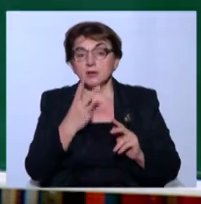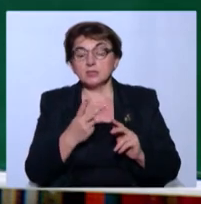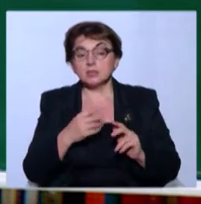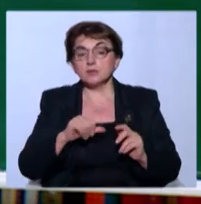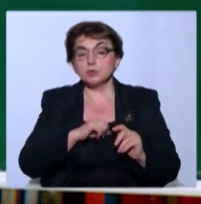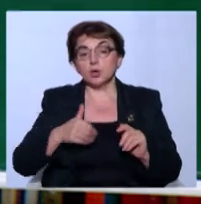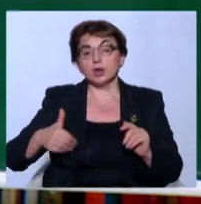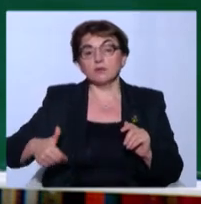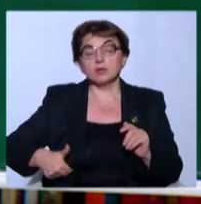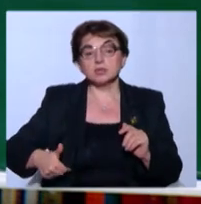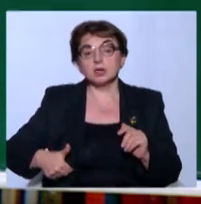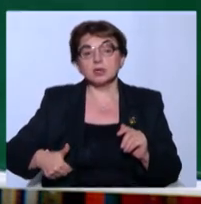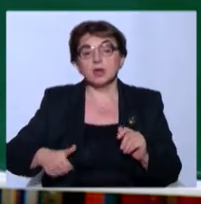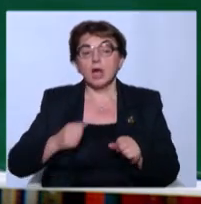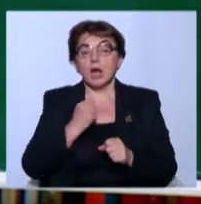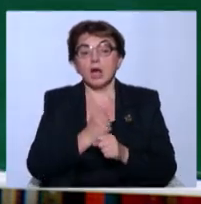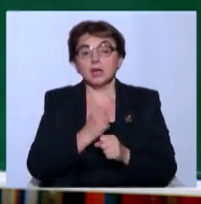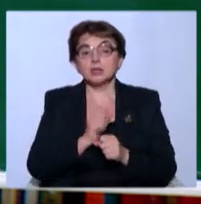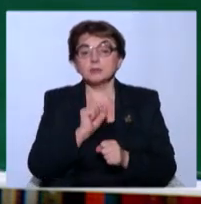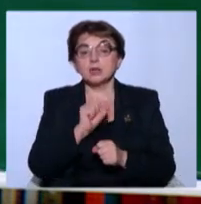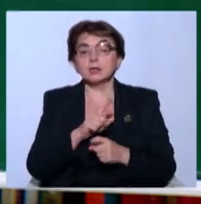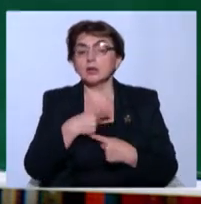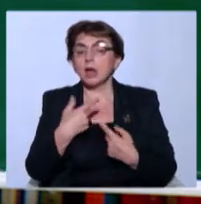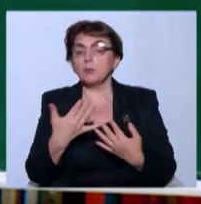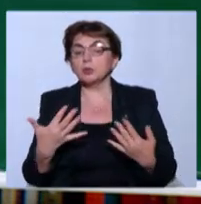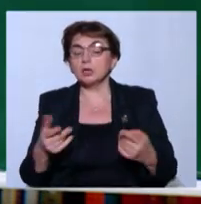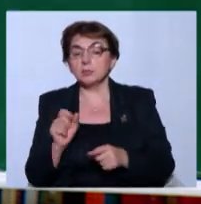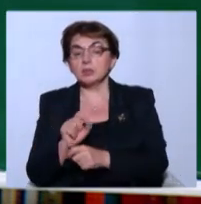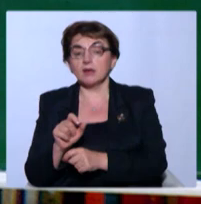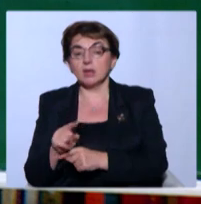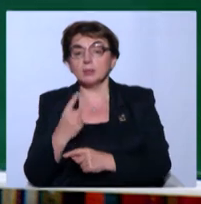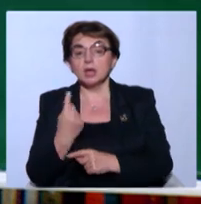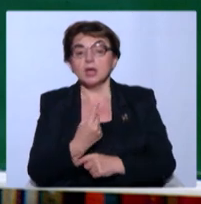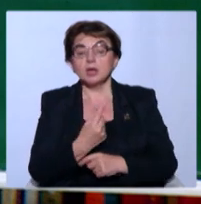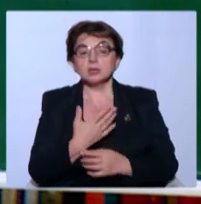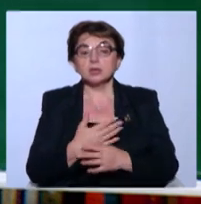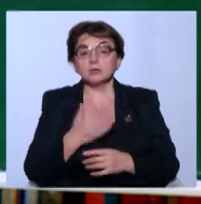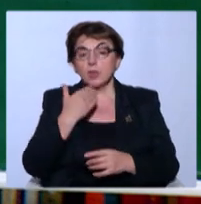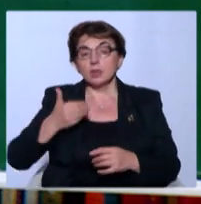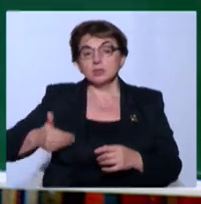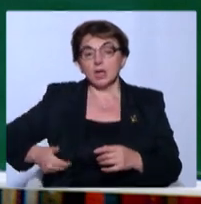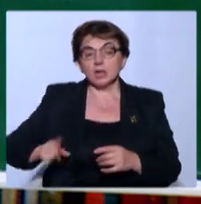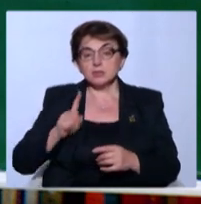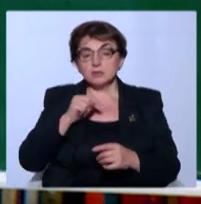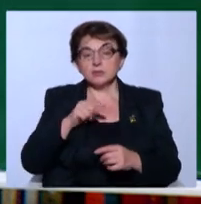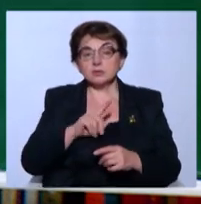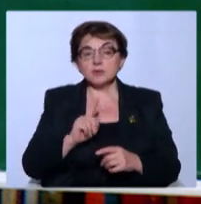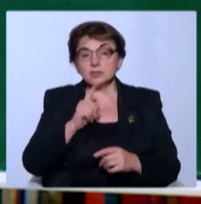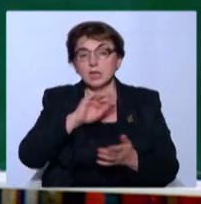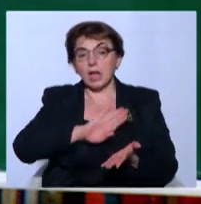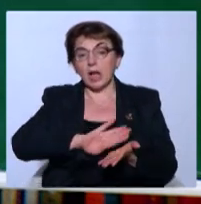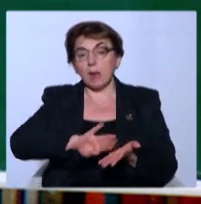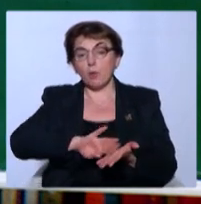ღვიძლი ასრულებს რამდენიმე ფუნქციას და ერთ-ერთი არის ნაღვლის წვენის სეკრეცია, ანუ ნაღვლის